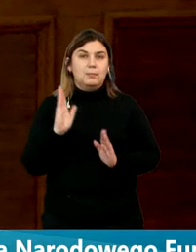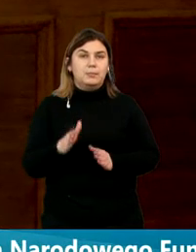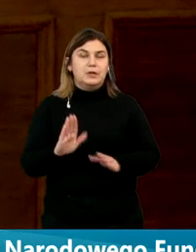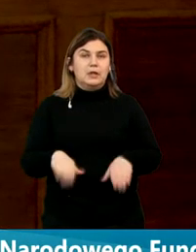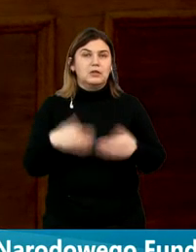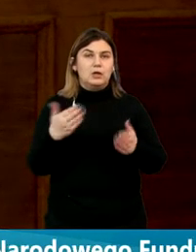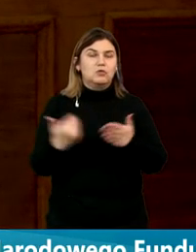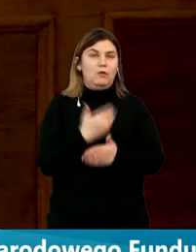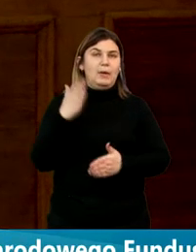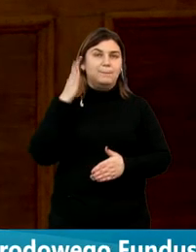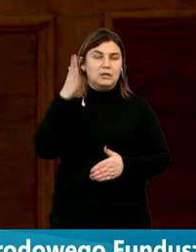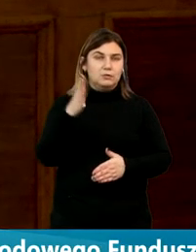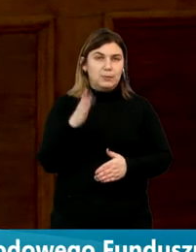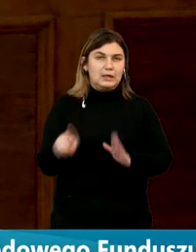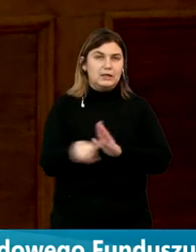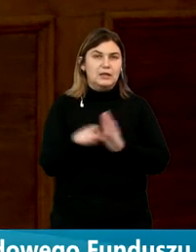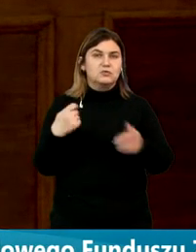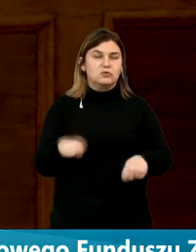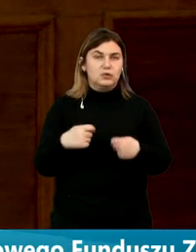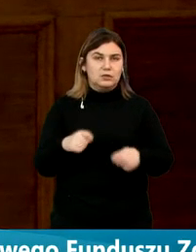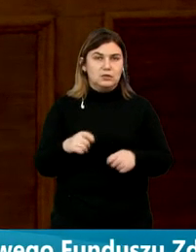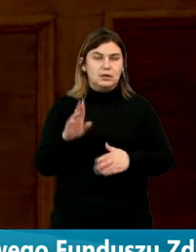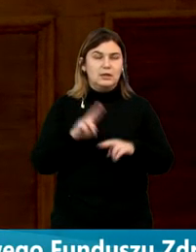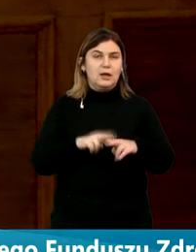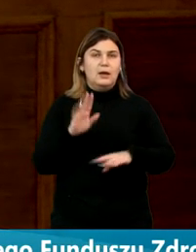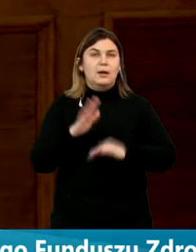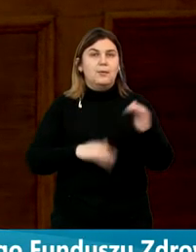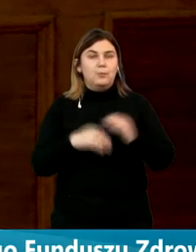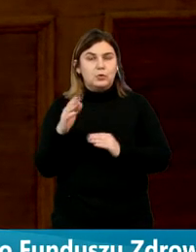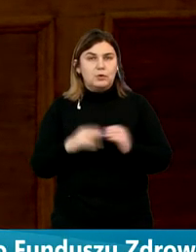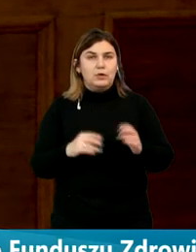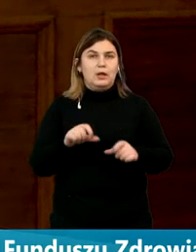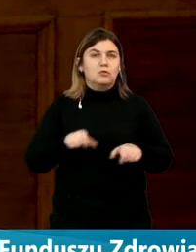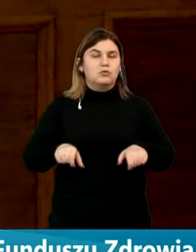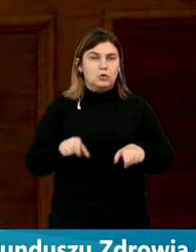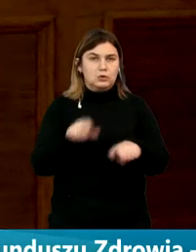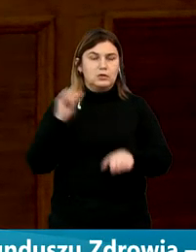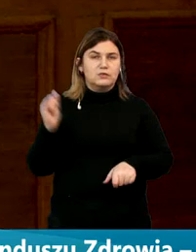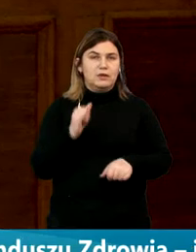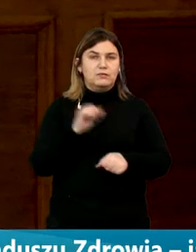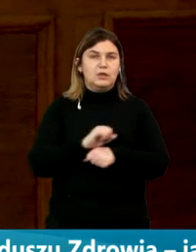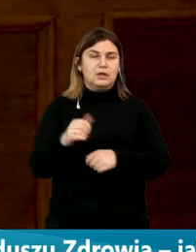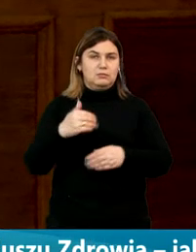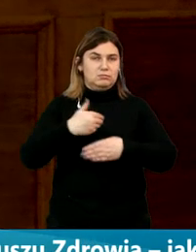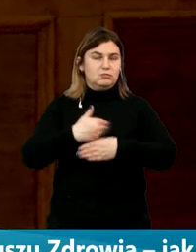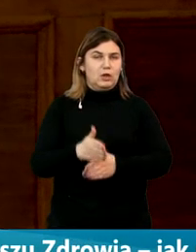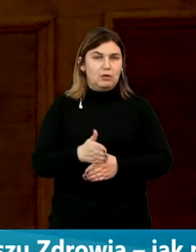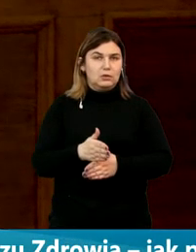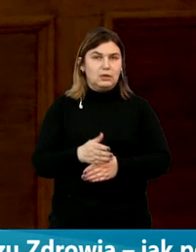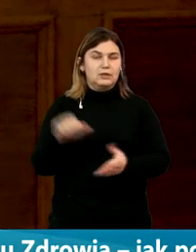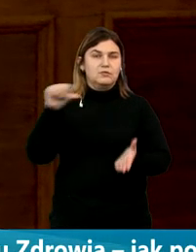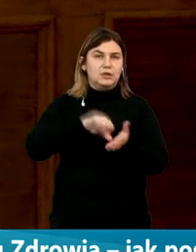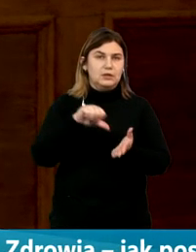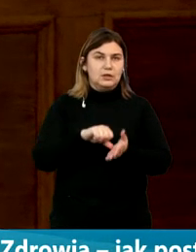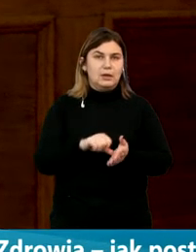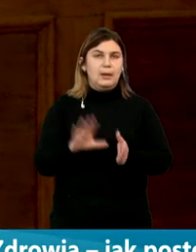nowej perspektywie dla Szczecina na przebudowę i rozbudowę torowisk. Zwykle jest tak, że te środki są dzielone centralnie, ponieważ